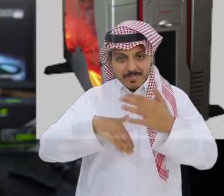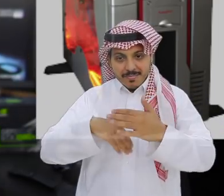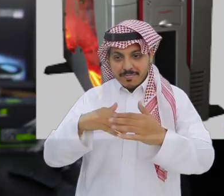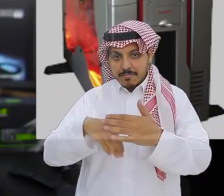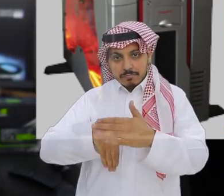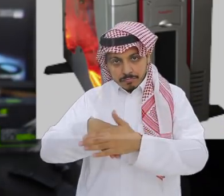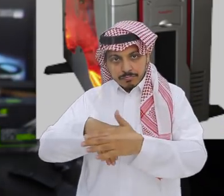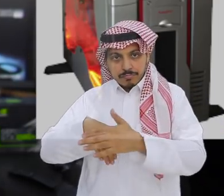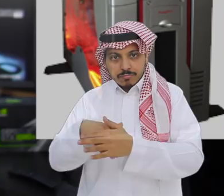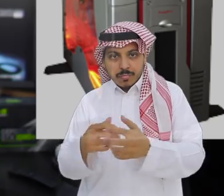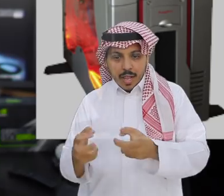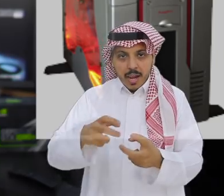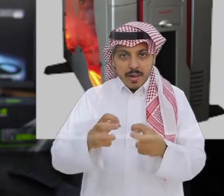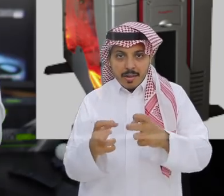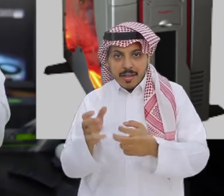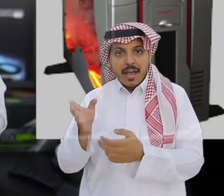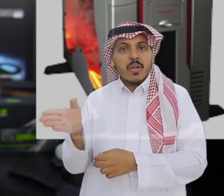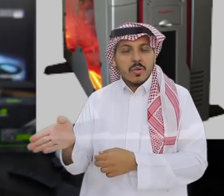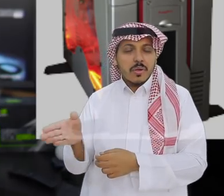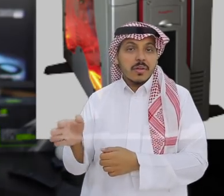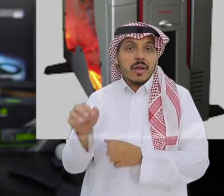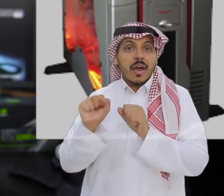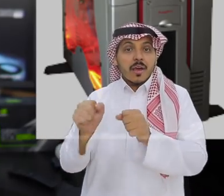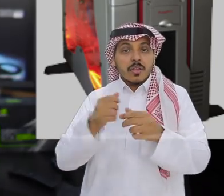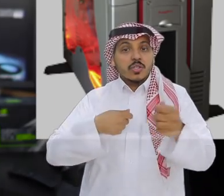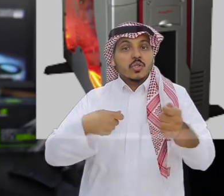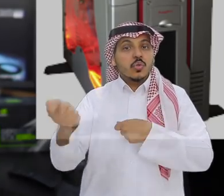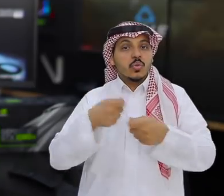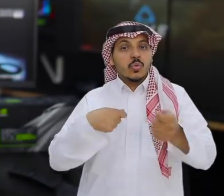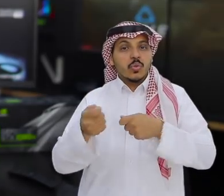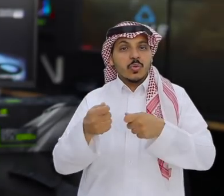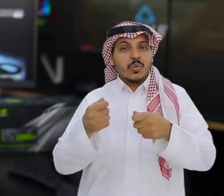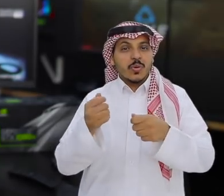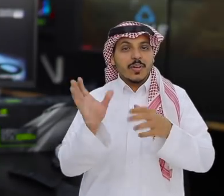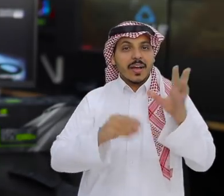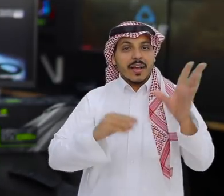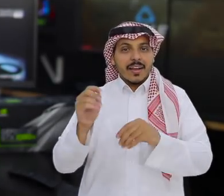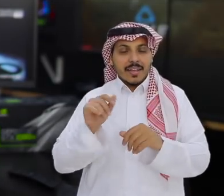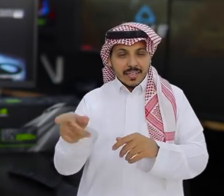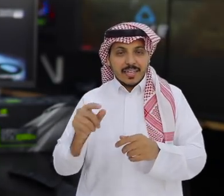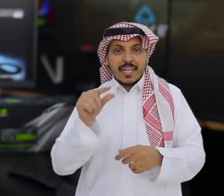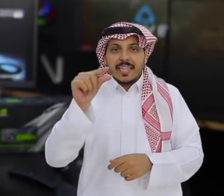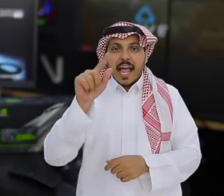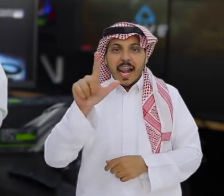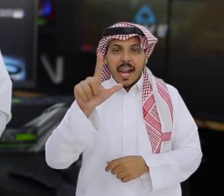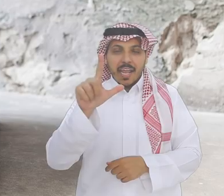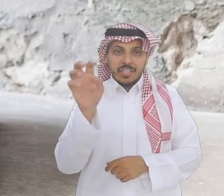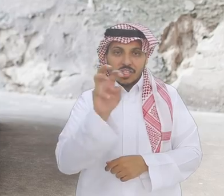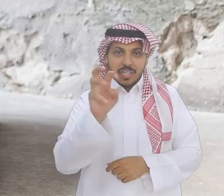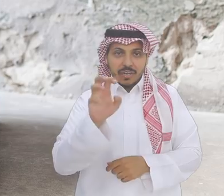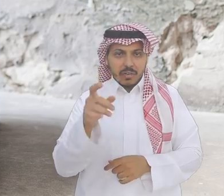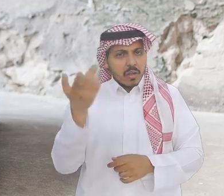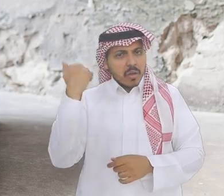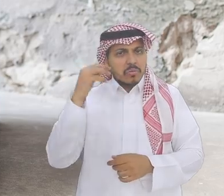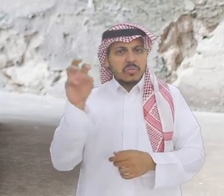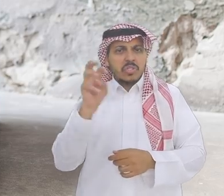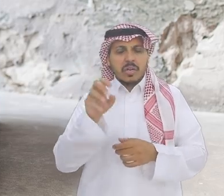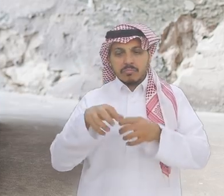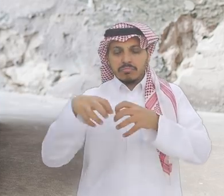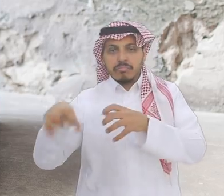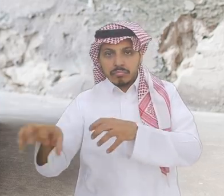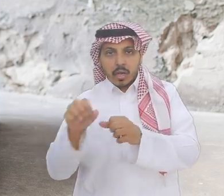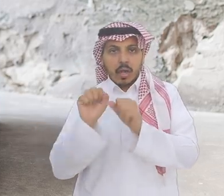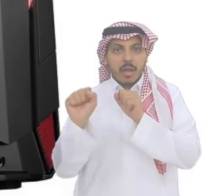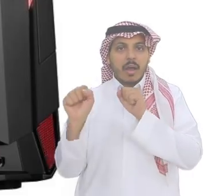سوق جديد نقدر نقول هذا السوق قدرت الشركات تستغله بشكل صح. فدل طلعت لنا Alien Wear